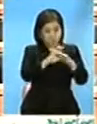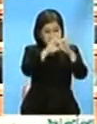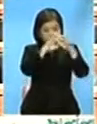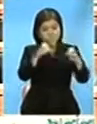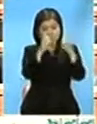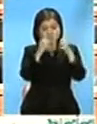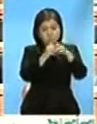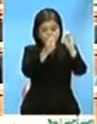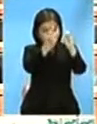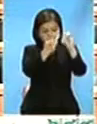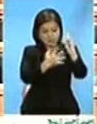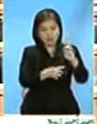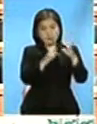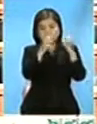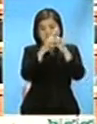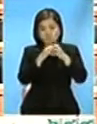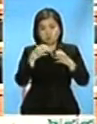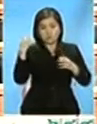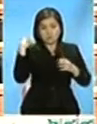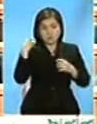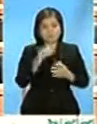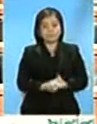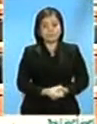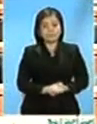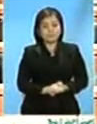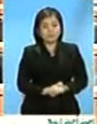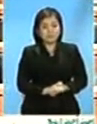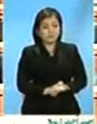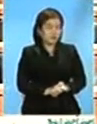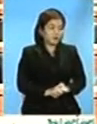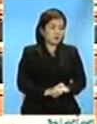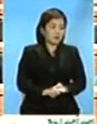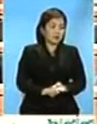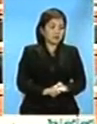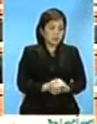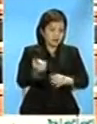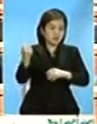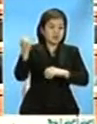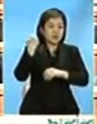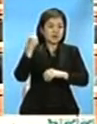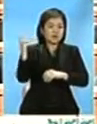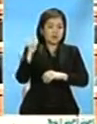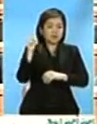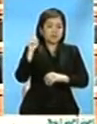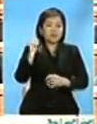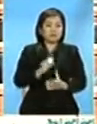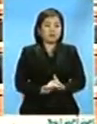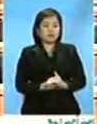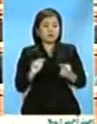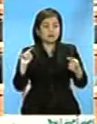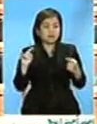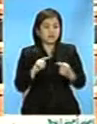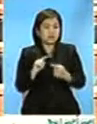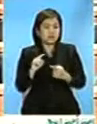ดท่านประธานที่เคารพเมื่ออำนาจหน้าที่เป็นเช่นนั้นและไม่ถูกแก้ส